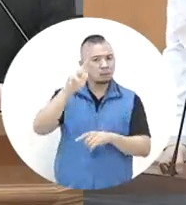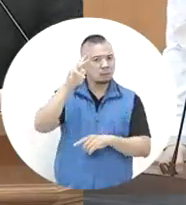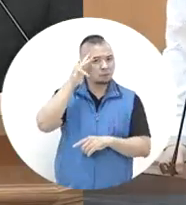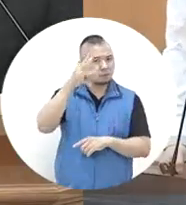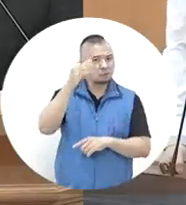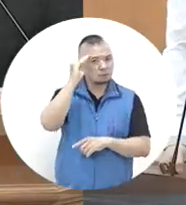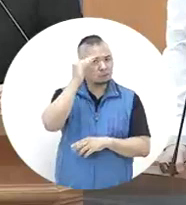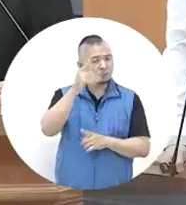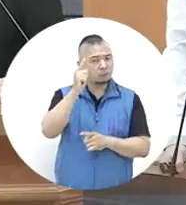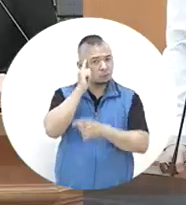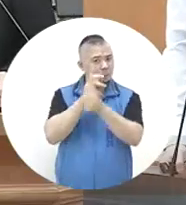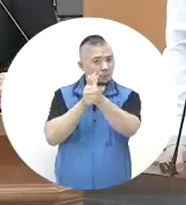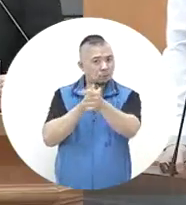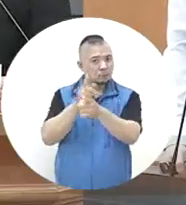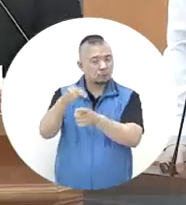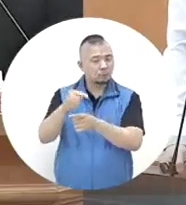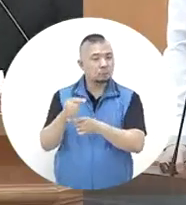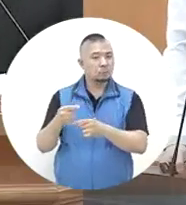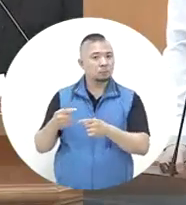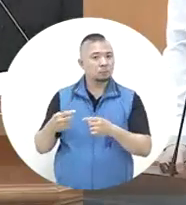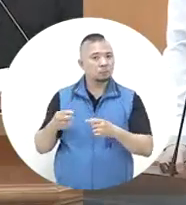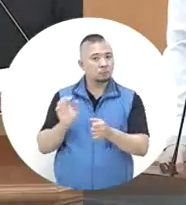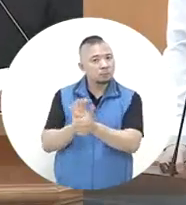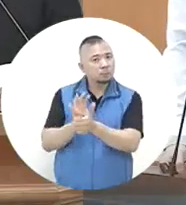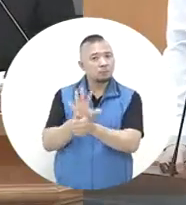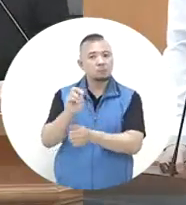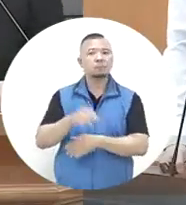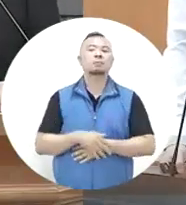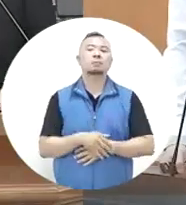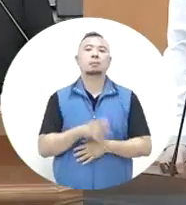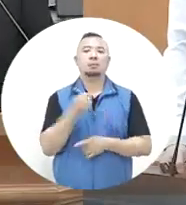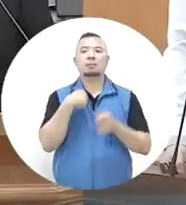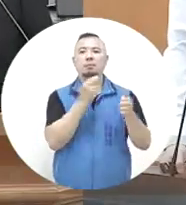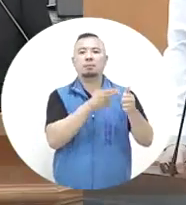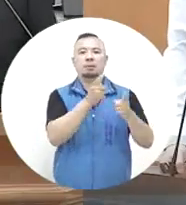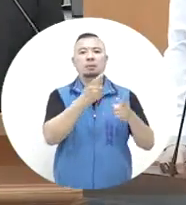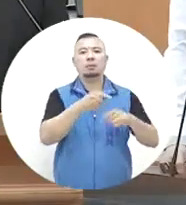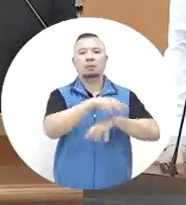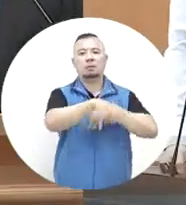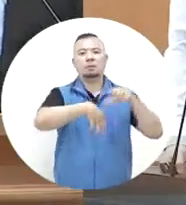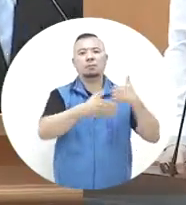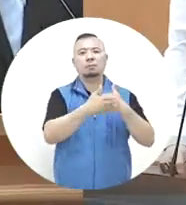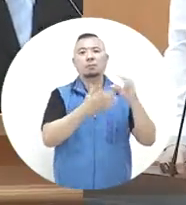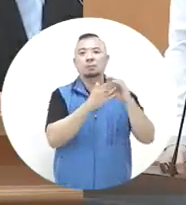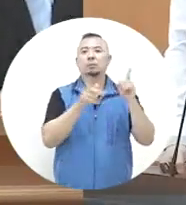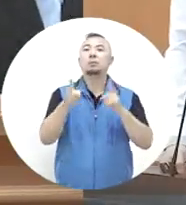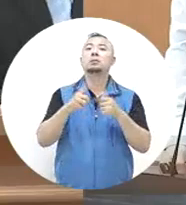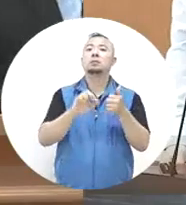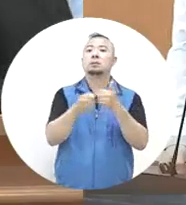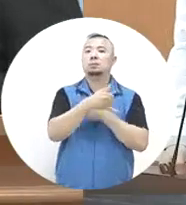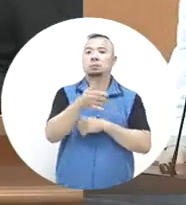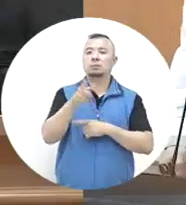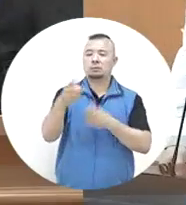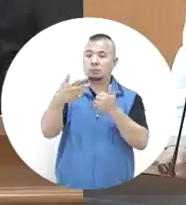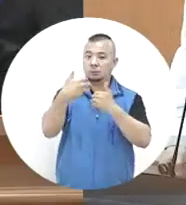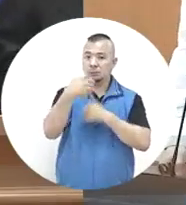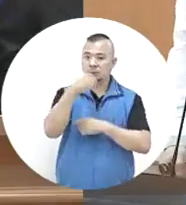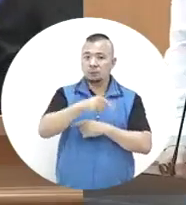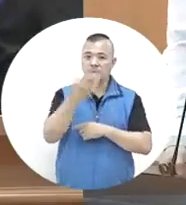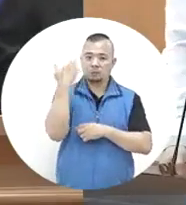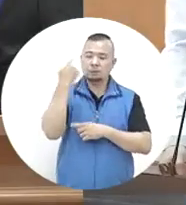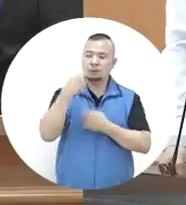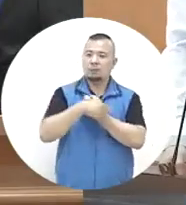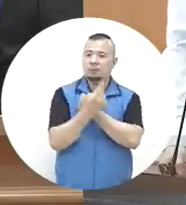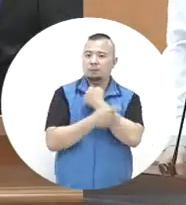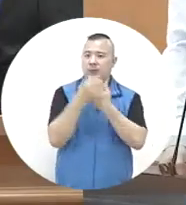有。 我请我那天叫到环保局。 是，我简单先说明一下议员关心的隔音墙部分，因为之前有一些法令上的问题，那现在